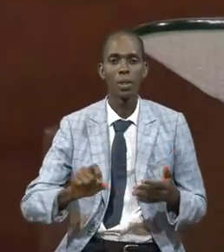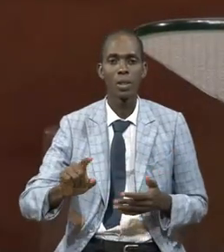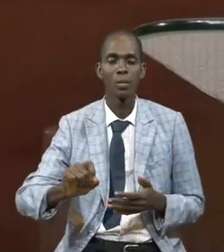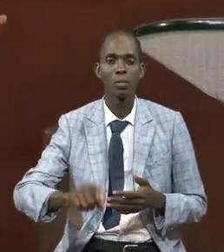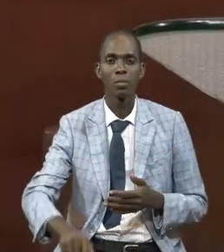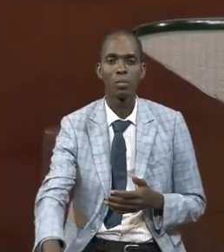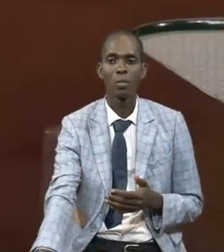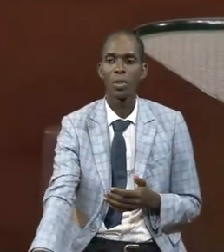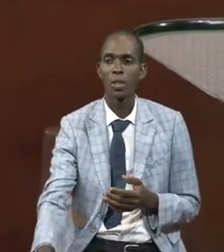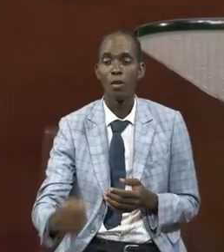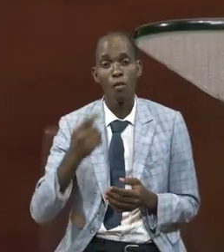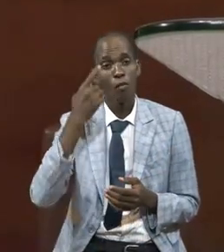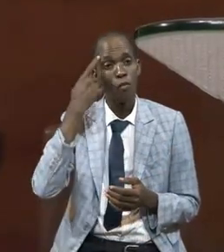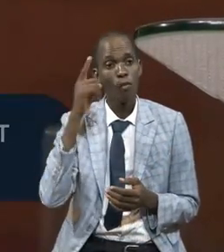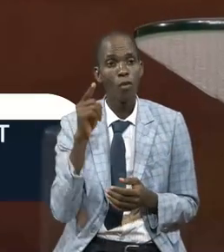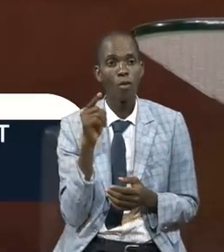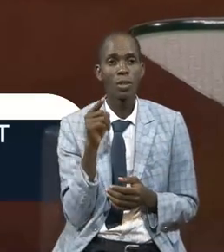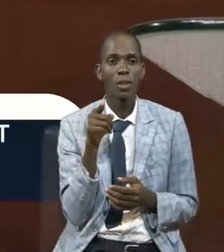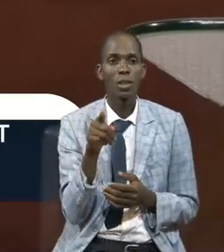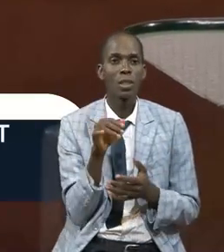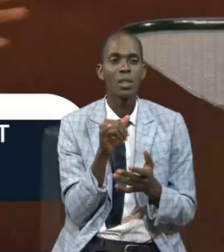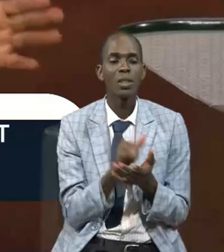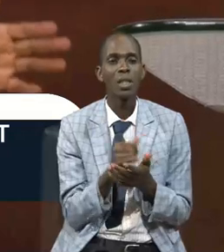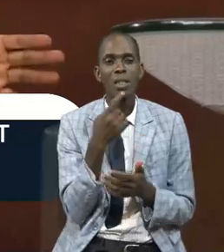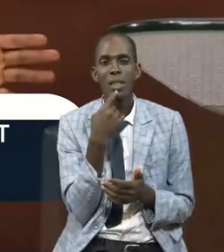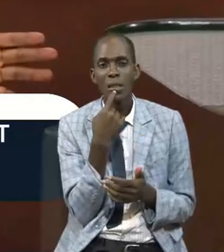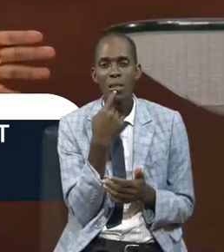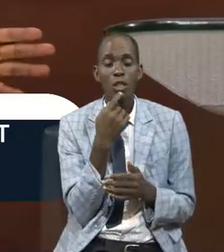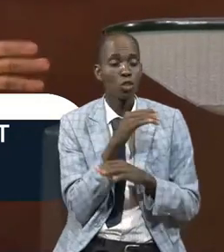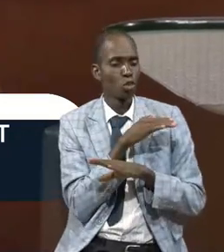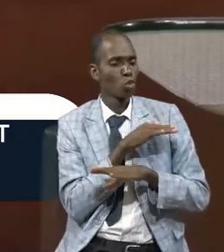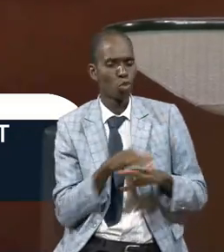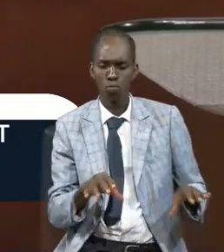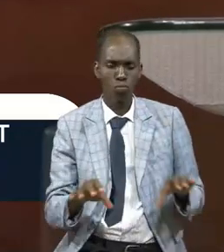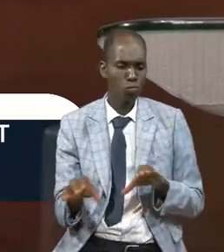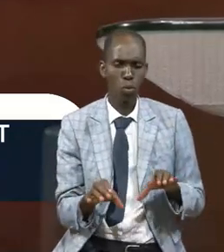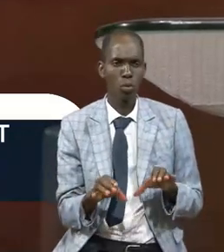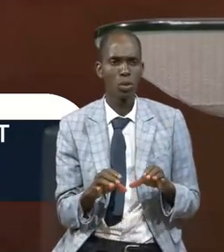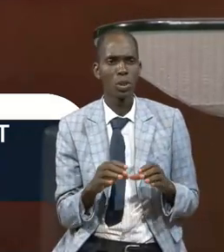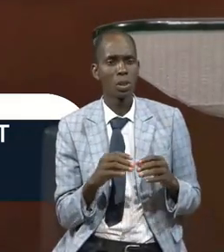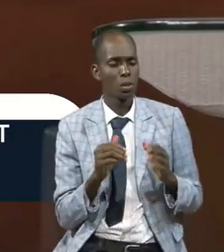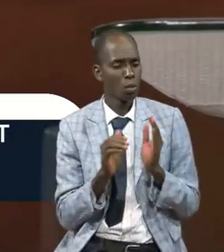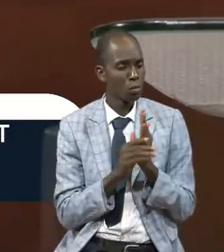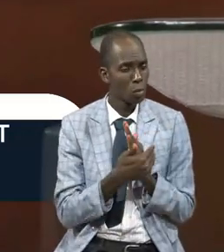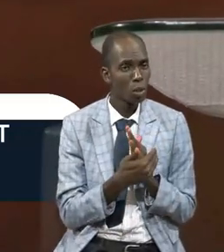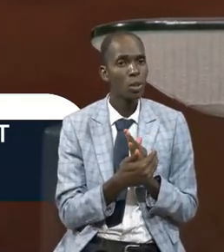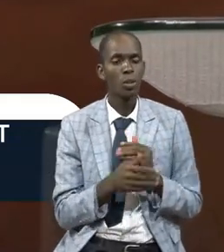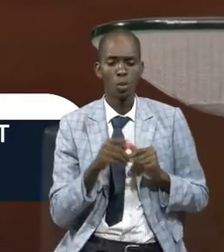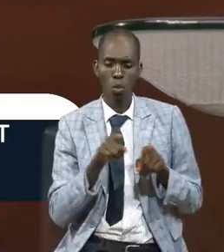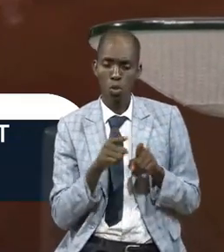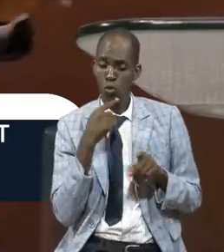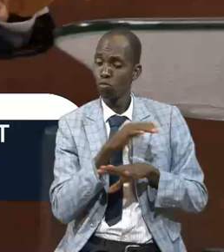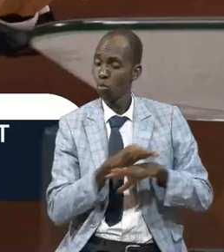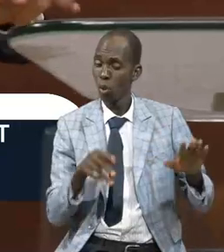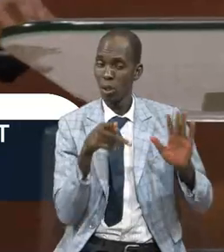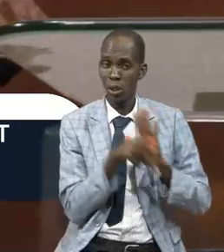tous. Verset 11. En effet, celui qui a dit « Tu ne commettras point d'adultère » a dit aussi